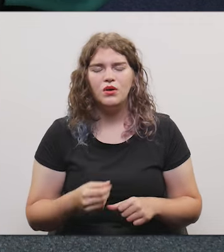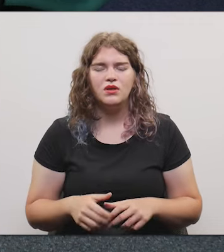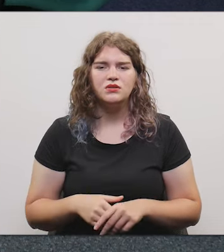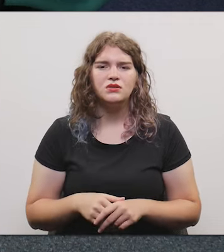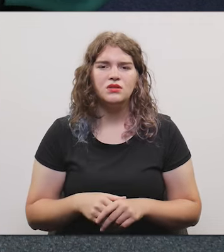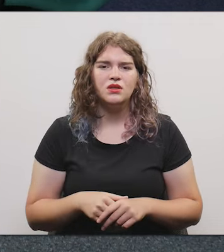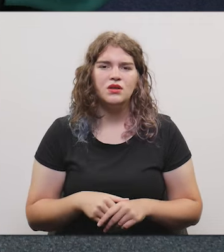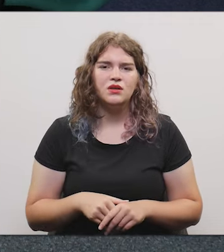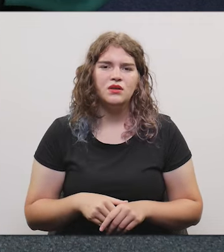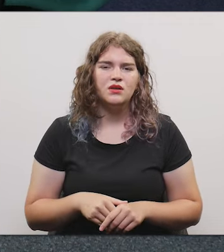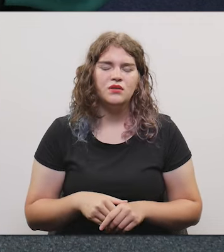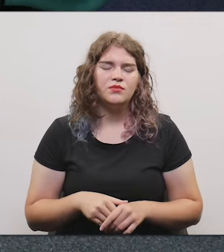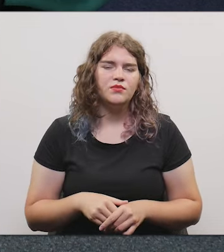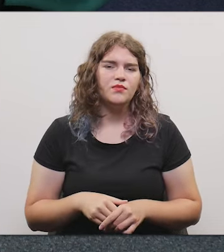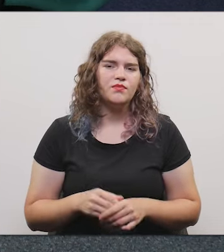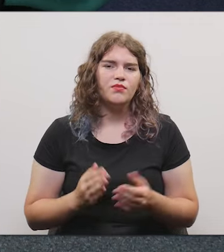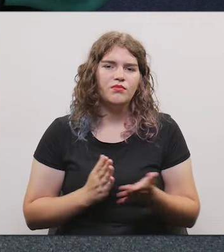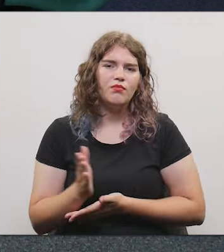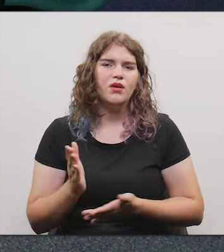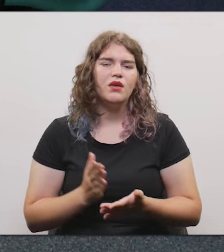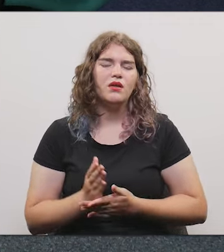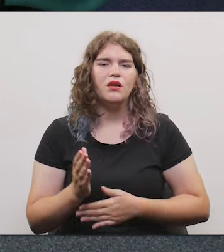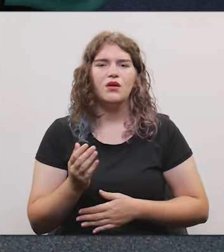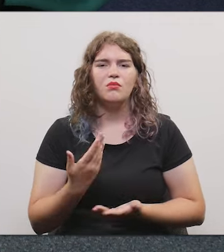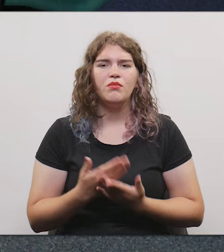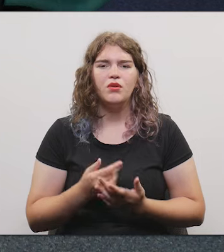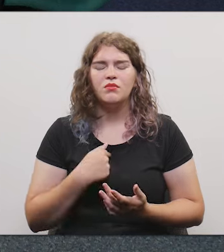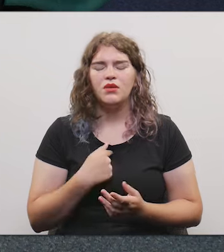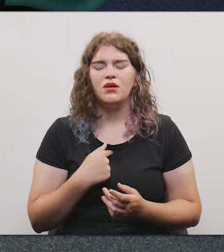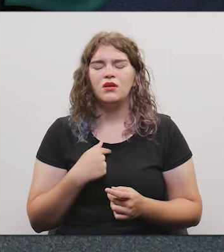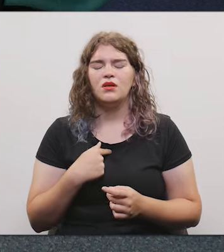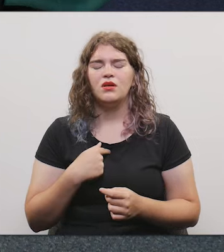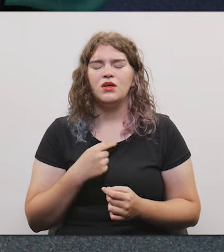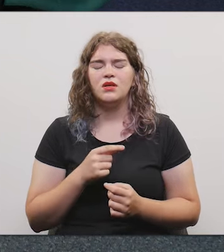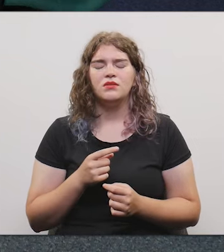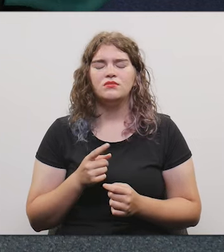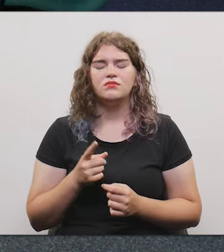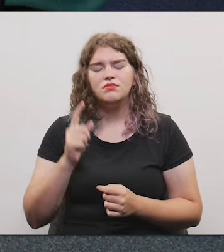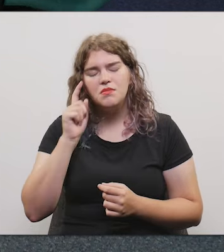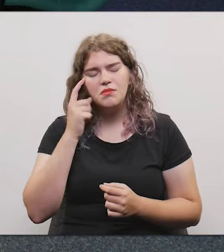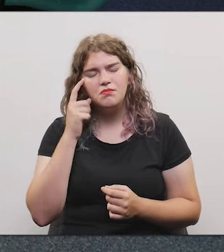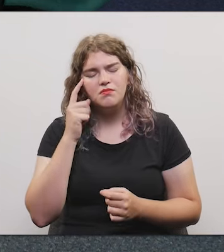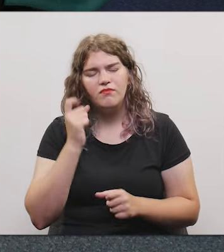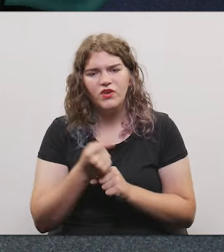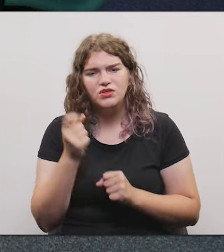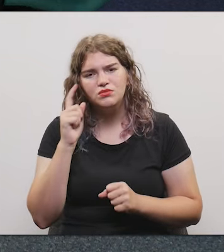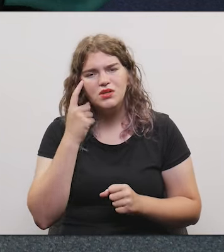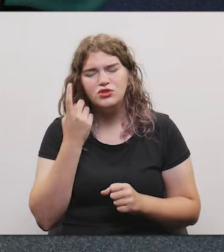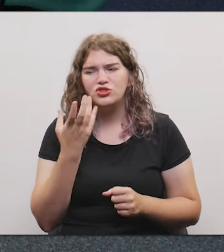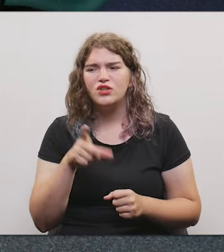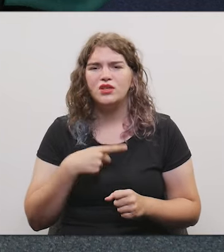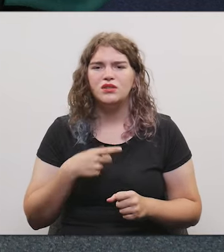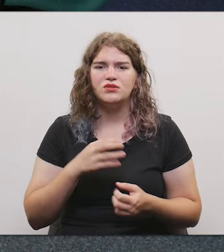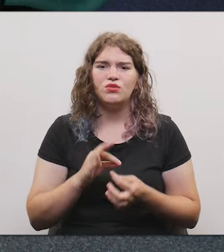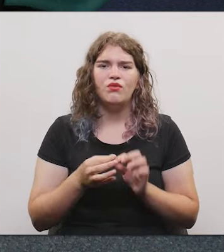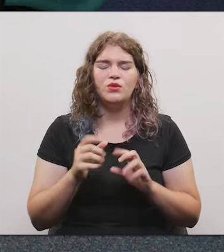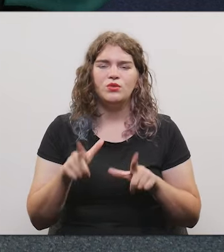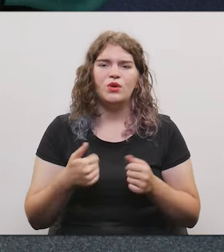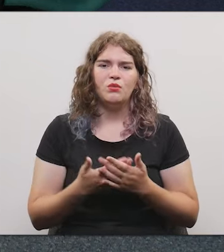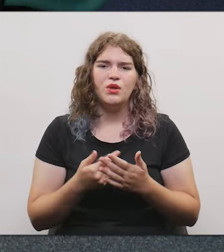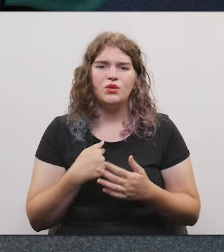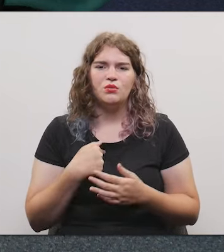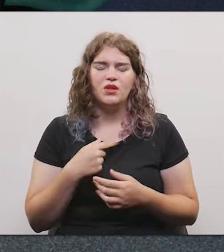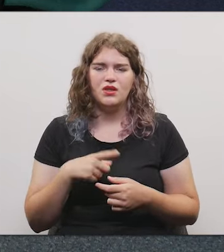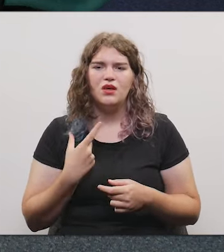foarte frumoasă și întotdeauna pe mine mă determină să mă gândesc ce-i